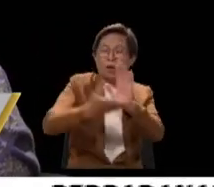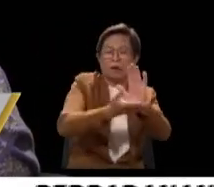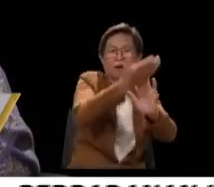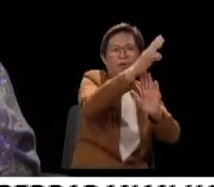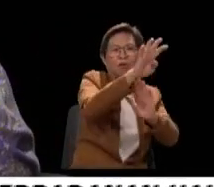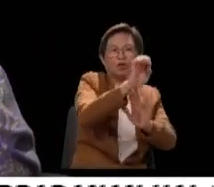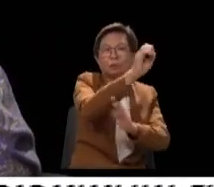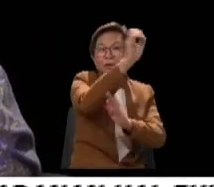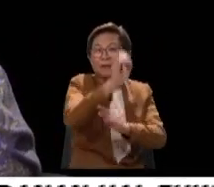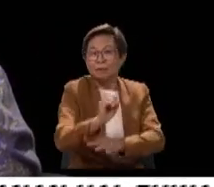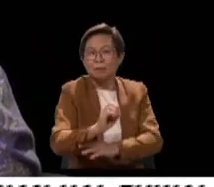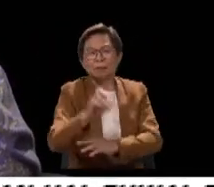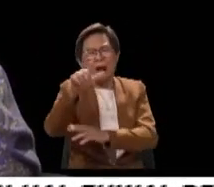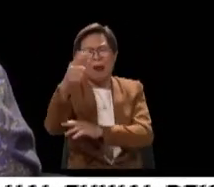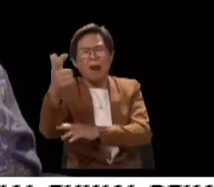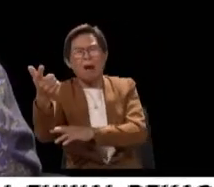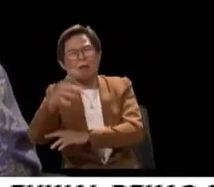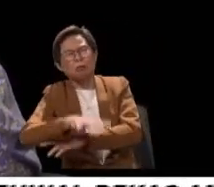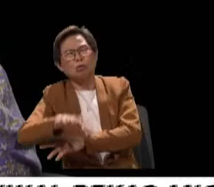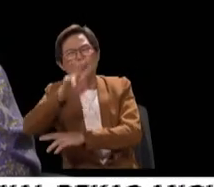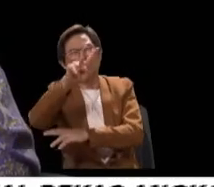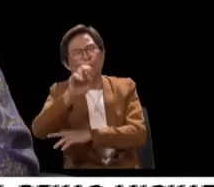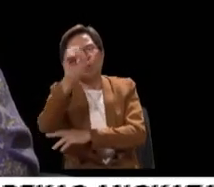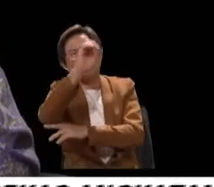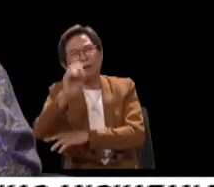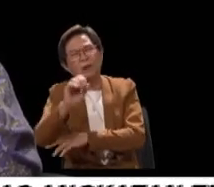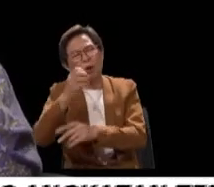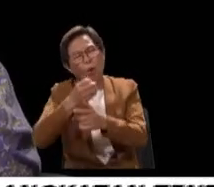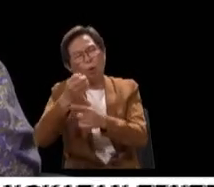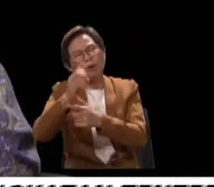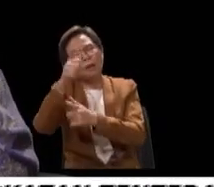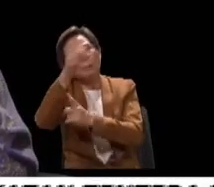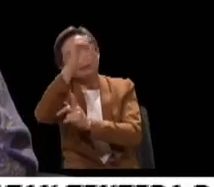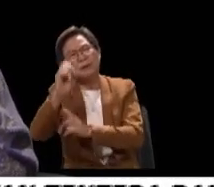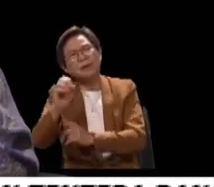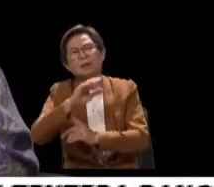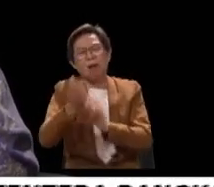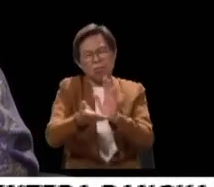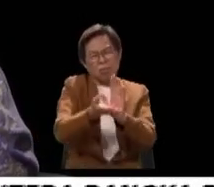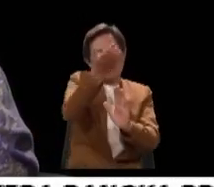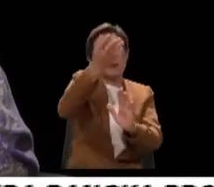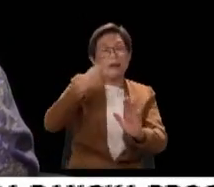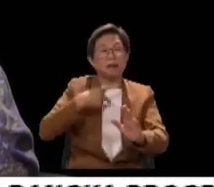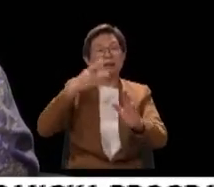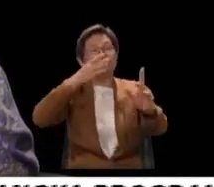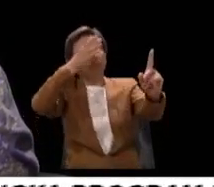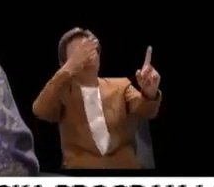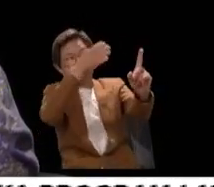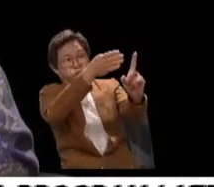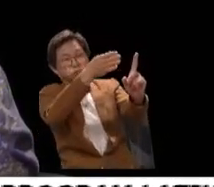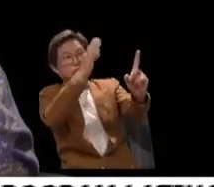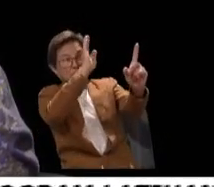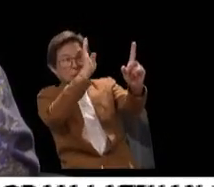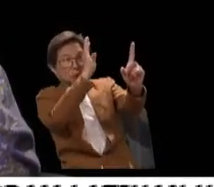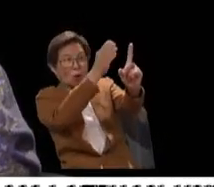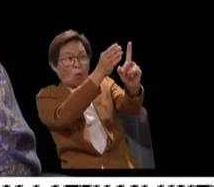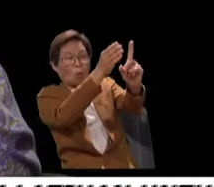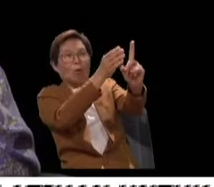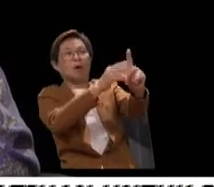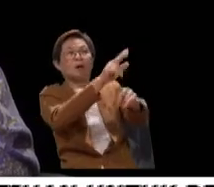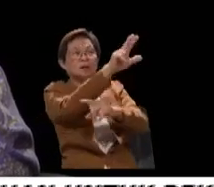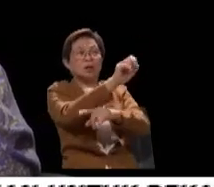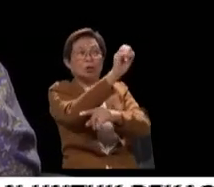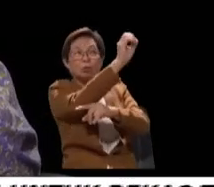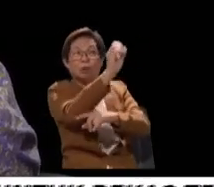40% dan yang la lain Tu dalam 20% dan 10% jadi overall kita mencapai target yang lebih daripada